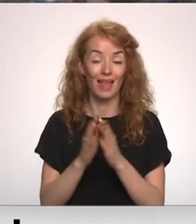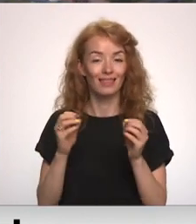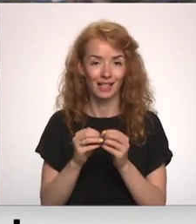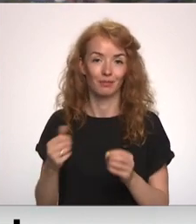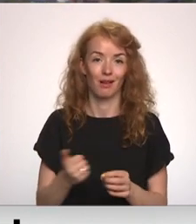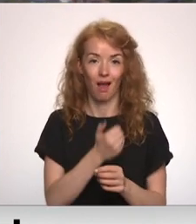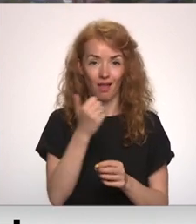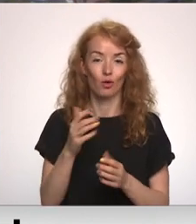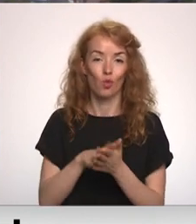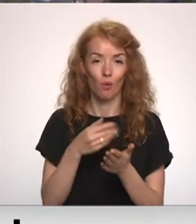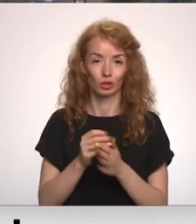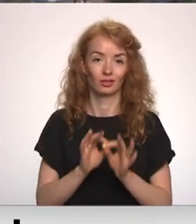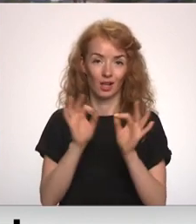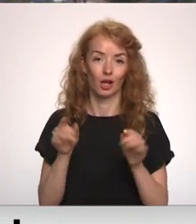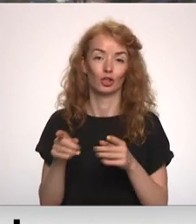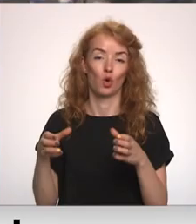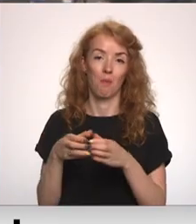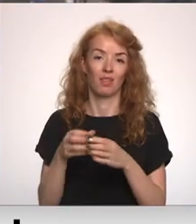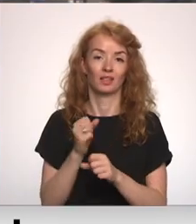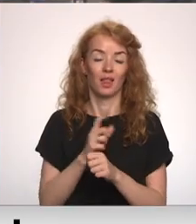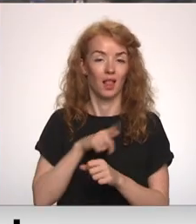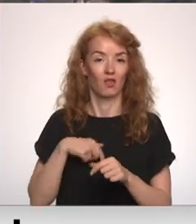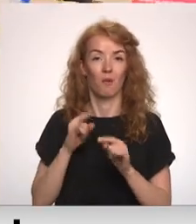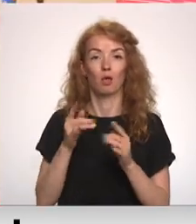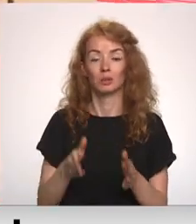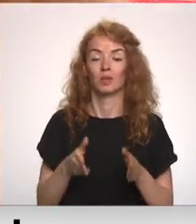sācis darbu Latvijā. Plašākā aizkīnas sižetā.